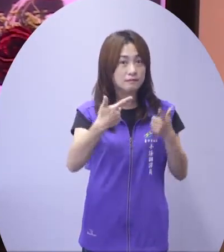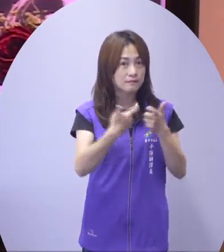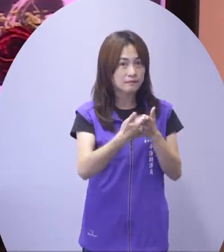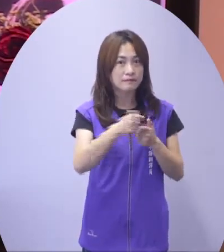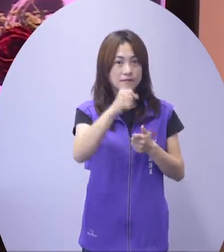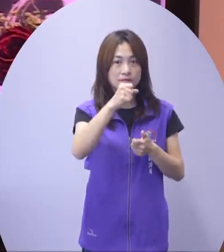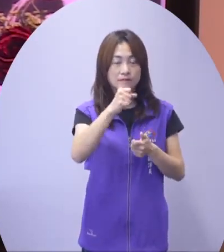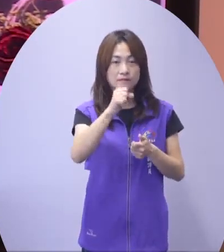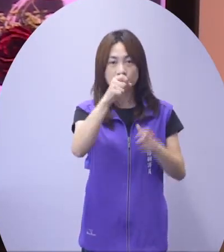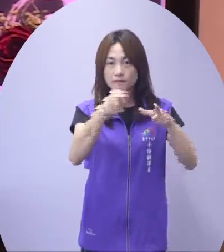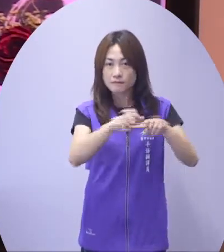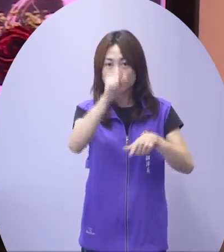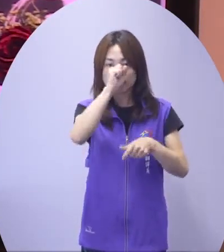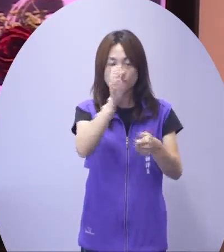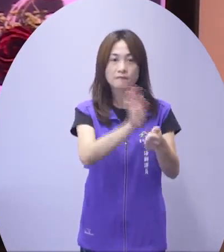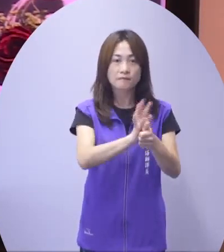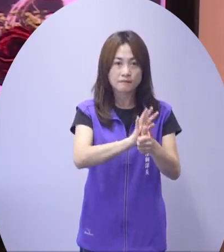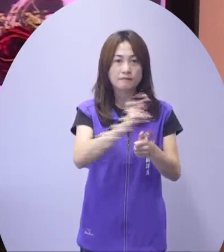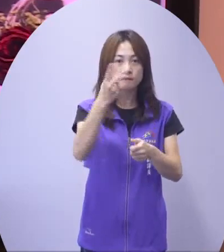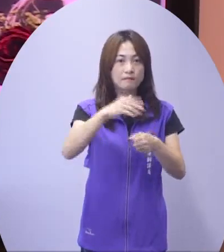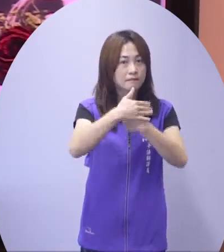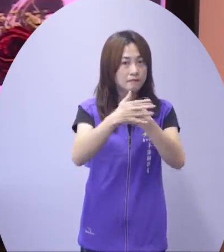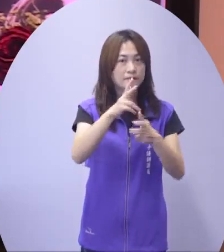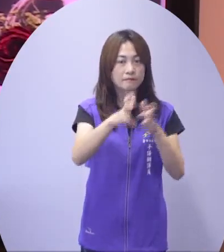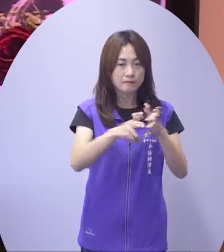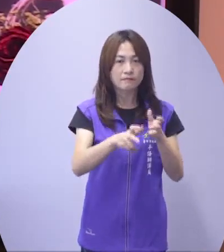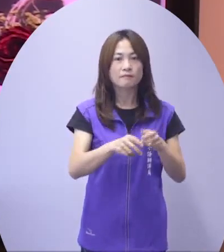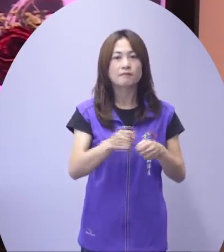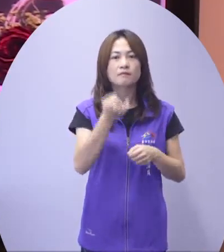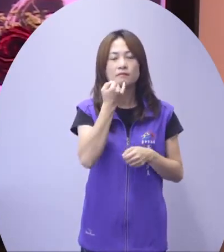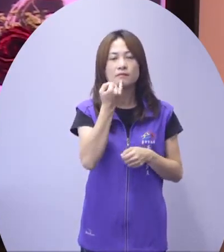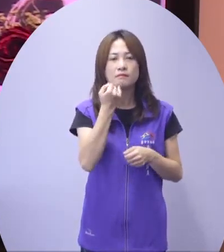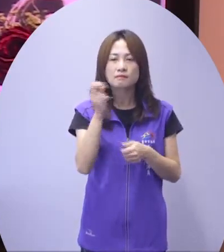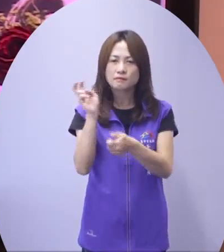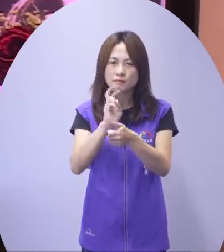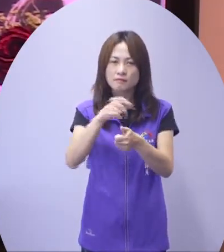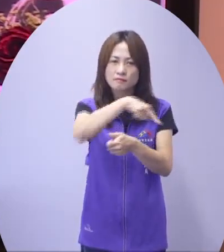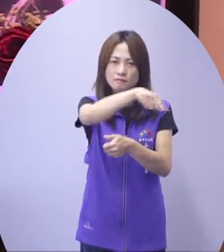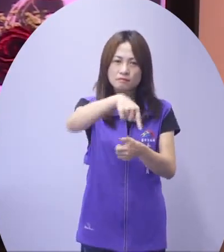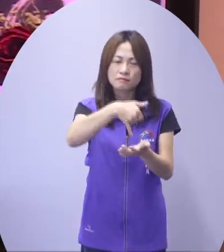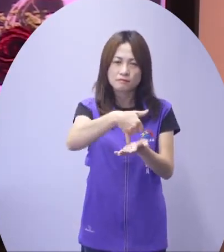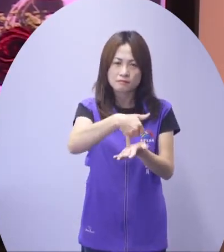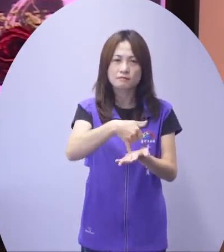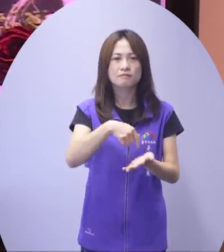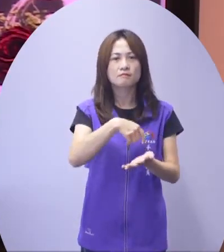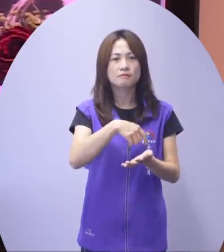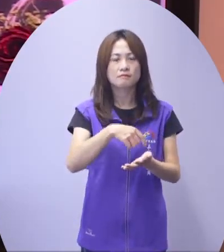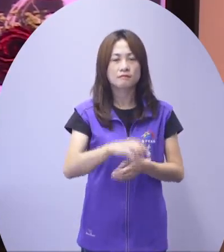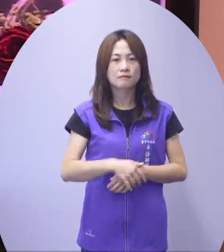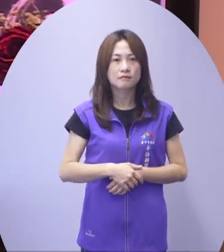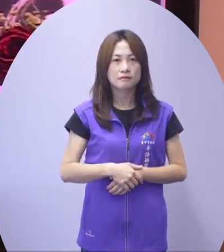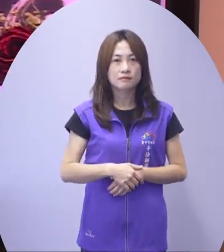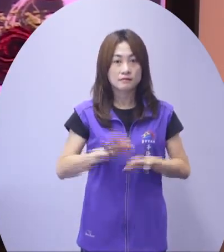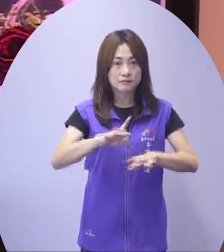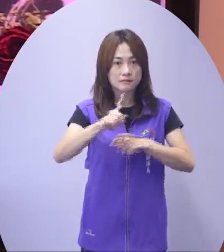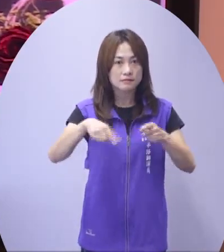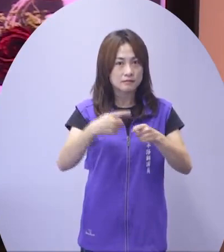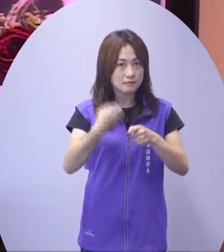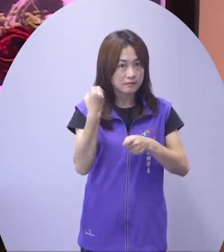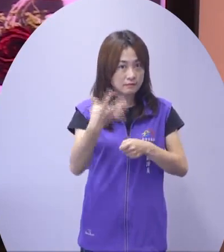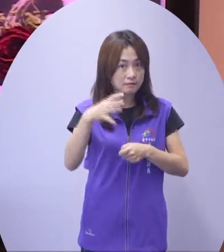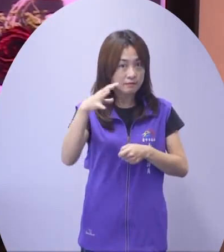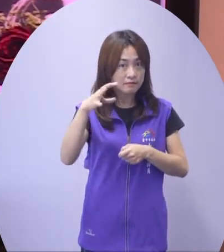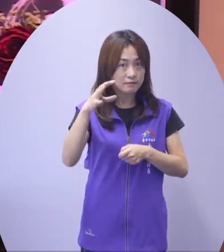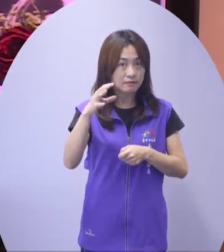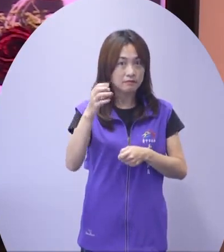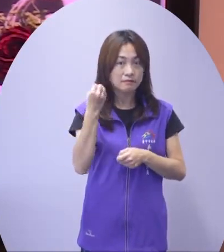个伴手礼。那这部分每一年我们都希望能够结合公益来照顾弱势。那今年比较创新的一个地方哦，跟各位报